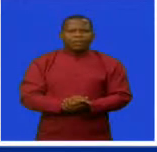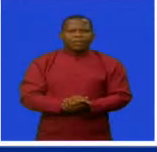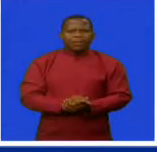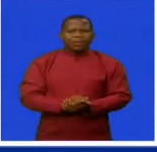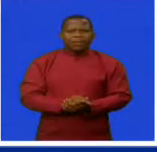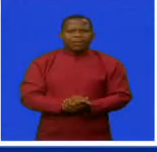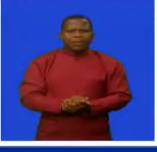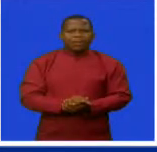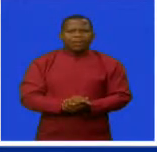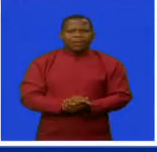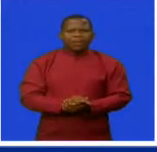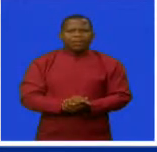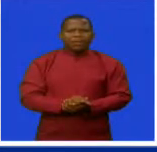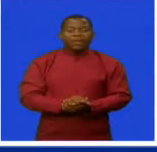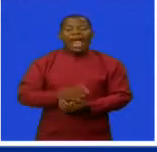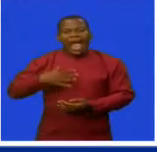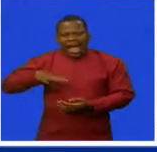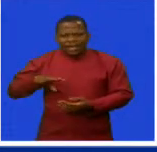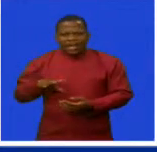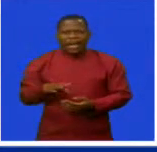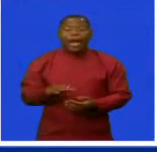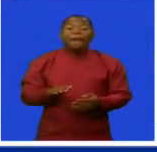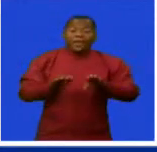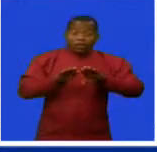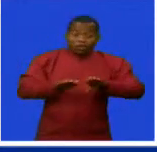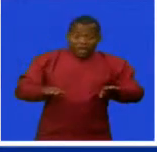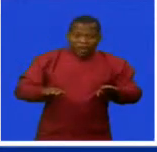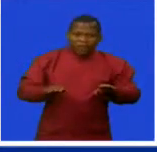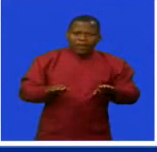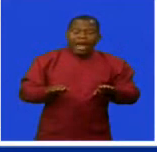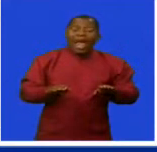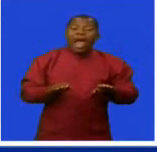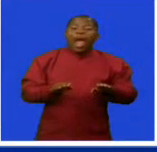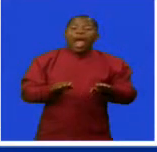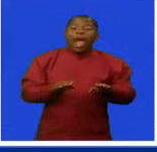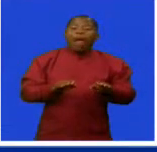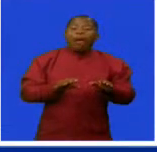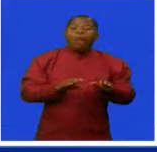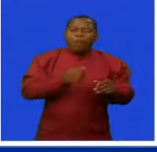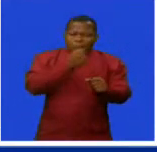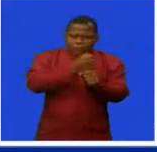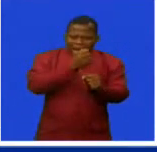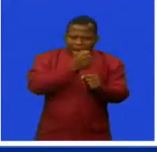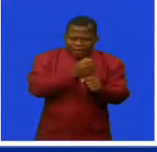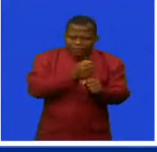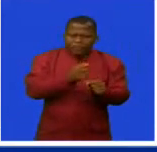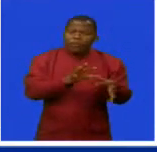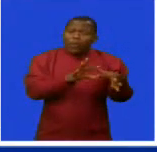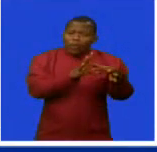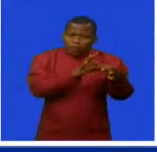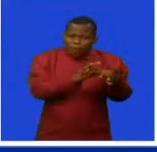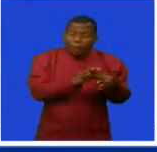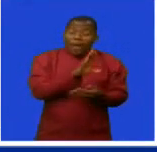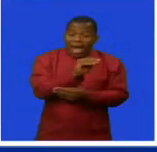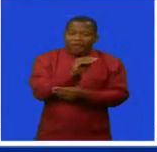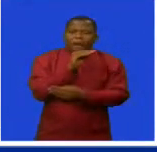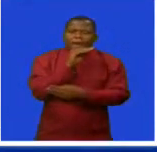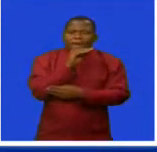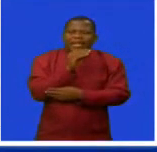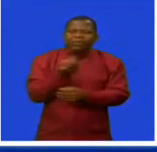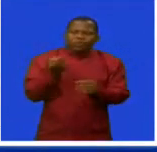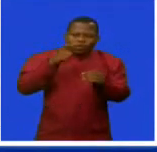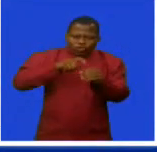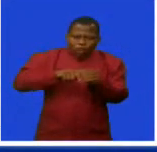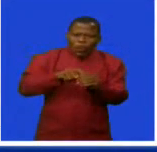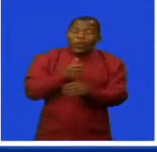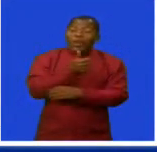bakhona ukuthola ama-assignments ngokusebenzisa le platform. Lesi kuwendile-ke sithe singayakha le